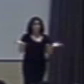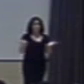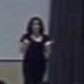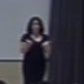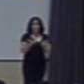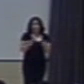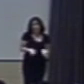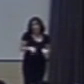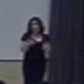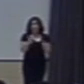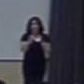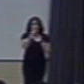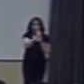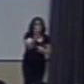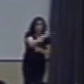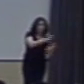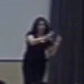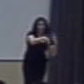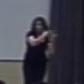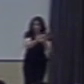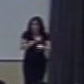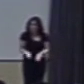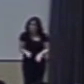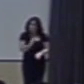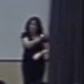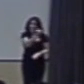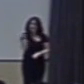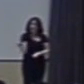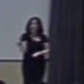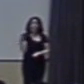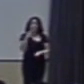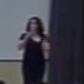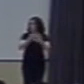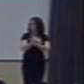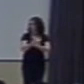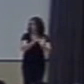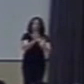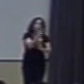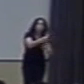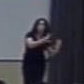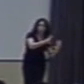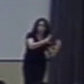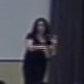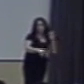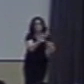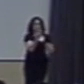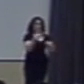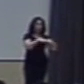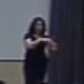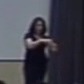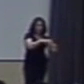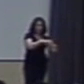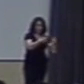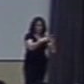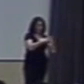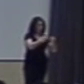està tenint des del 2008 ha nascut, al voltant del 2008 va començar l'explosió de les xarxes socials, i